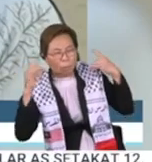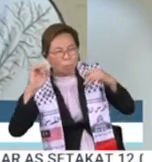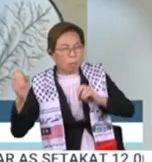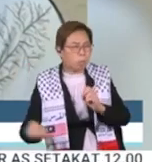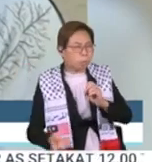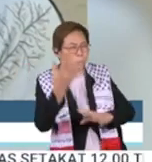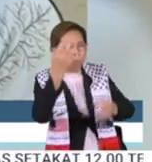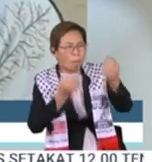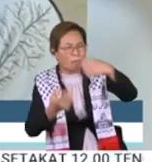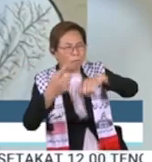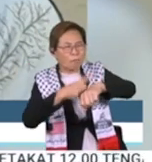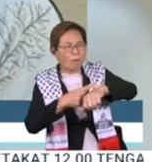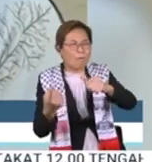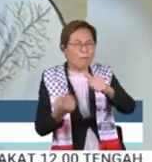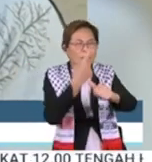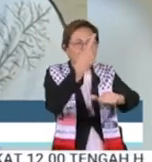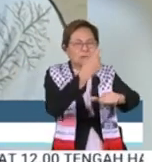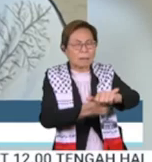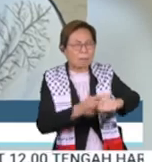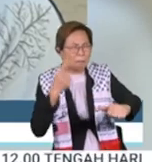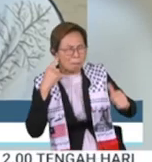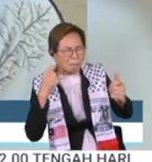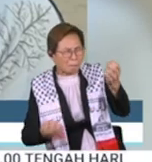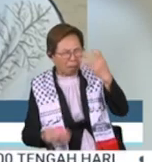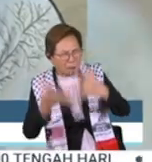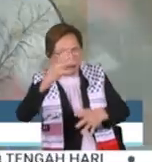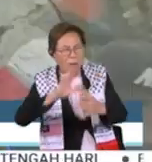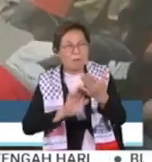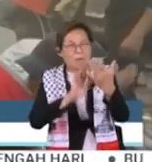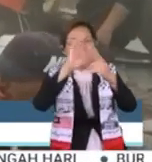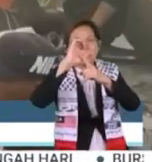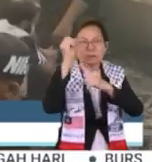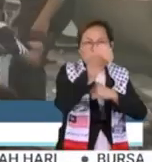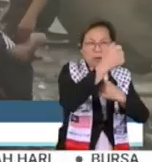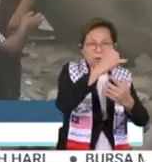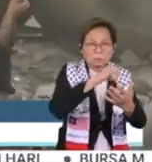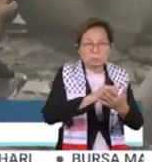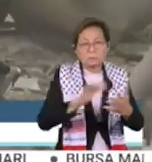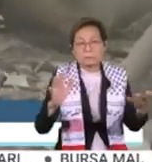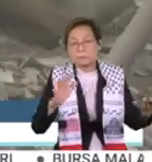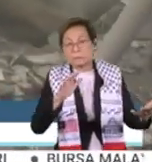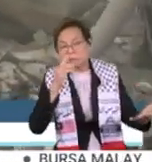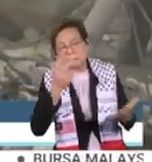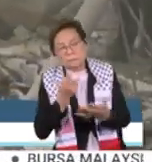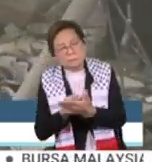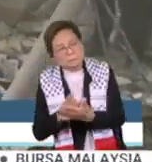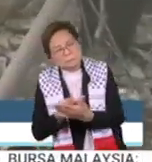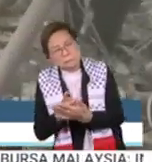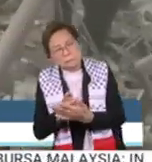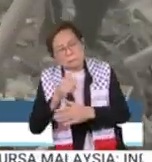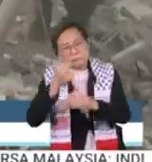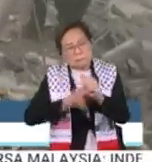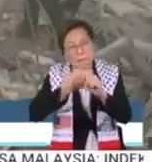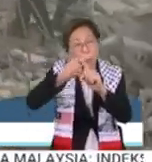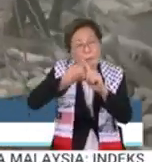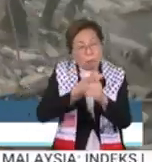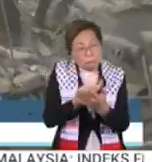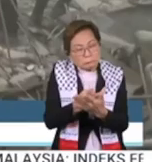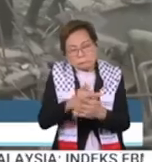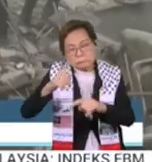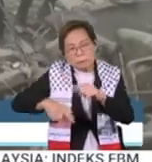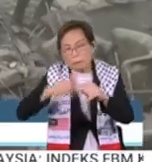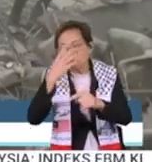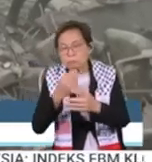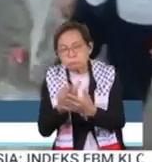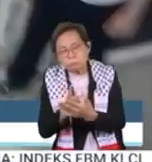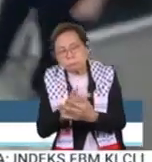bedilan bom. Malah, berhadapan situasi sedemikian, tanpa tidur yang lena hampir sebulan,